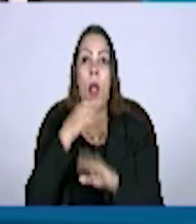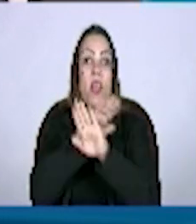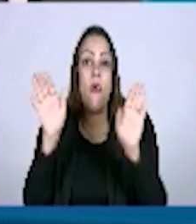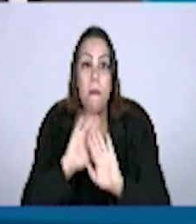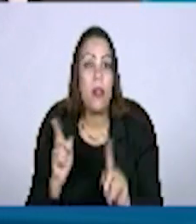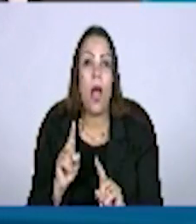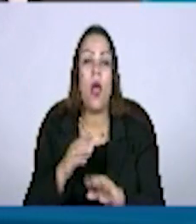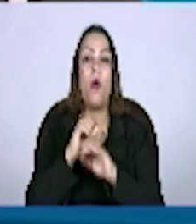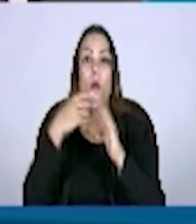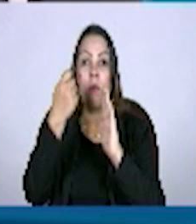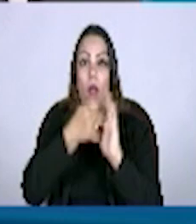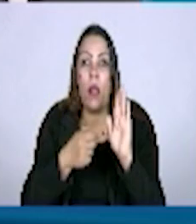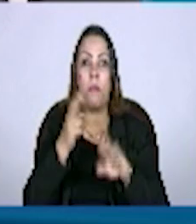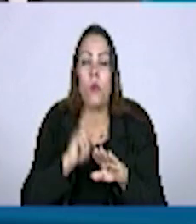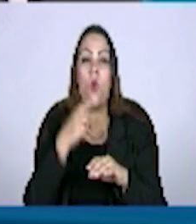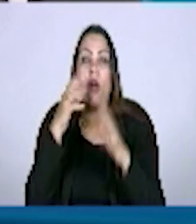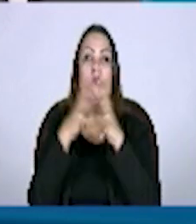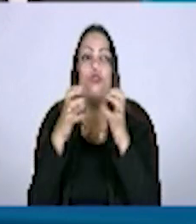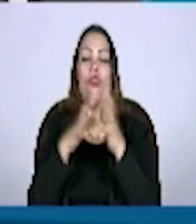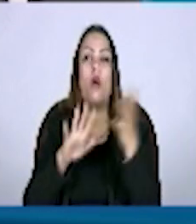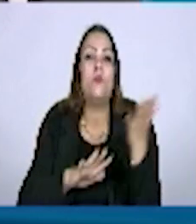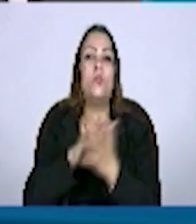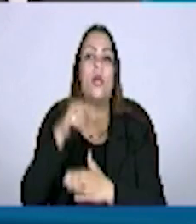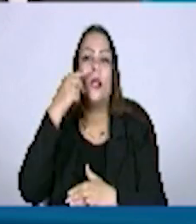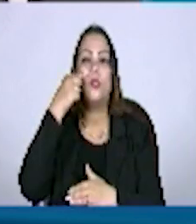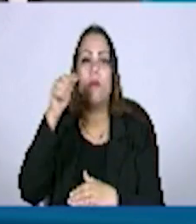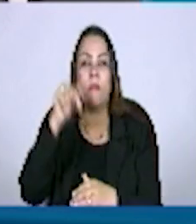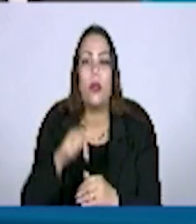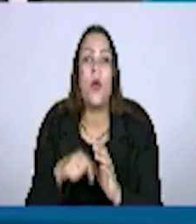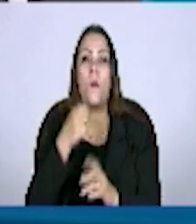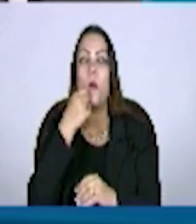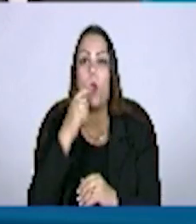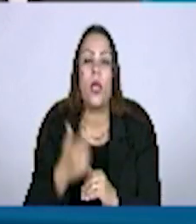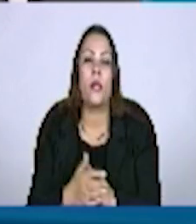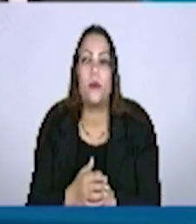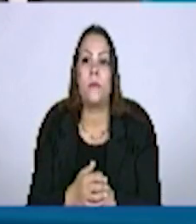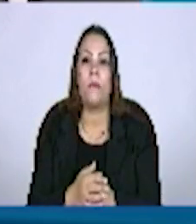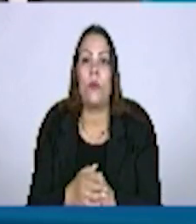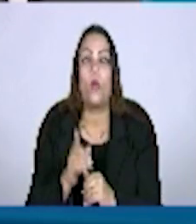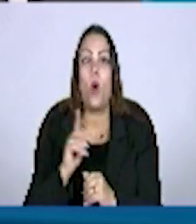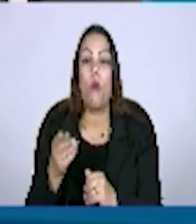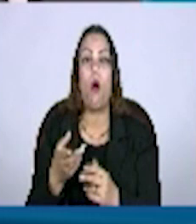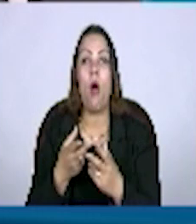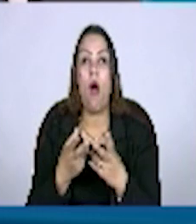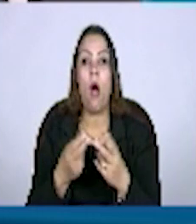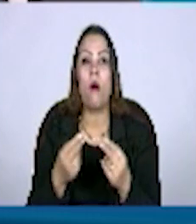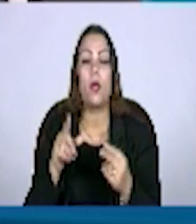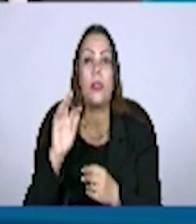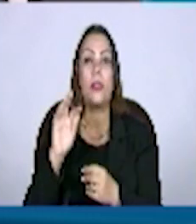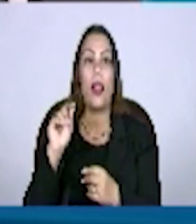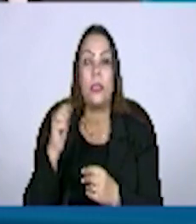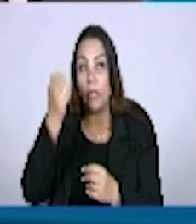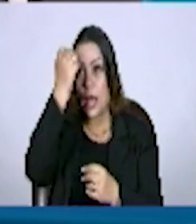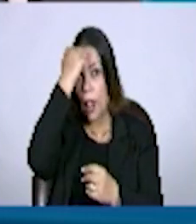كفايه بس ده الغلاف كمان بيشرح حجم الماساه اللي احنا موجودين فبيقول لك يعني هو اكت من 3000